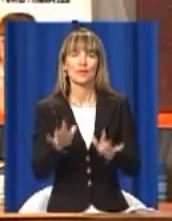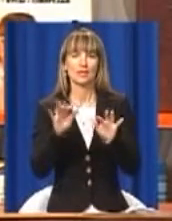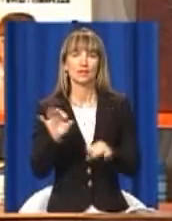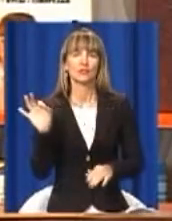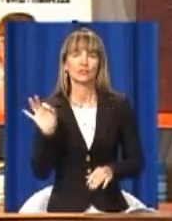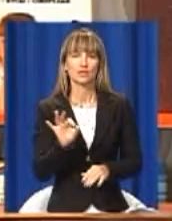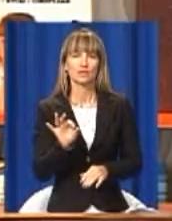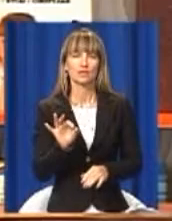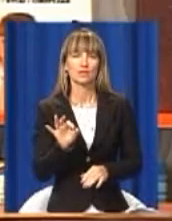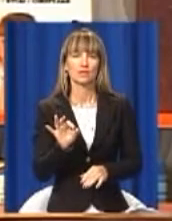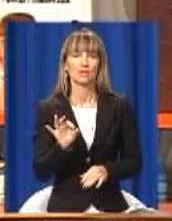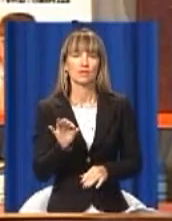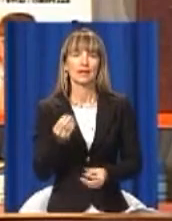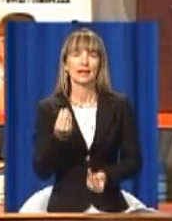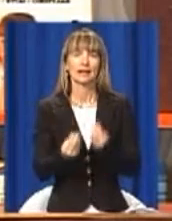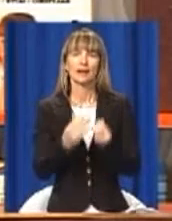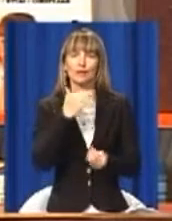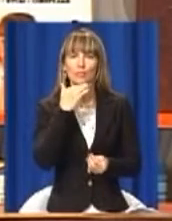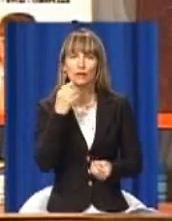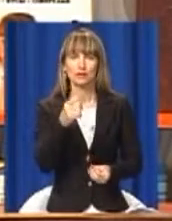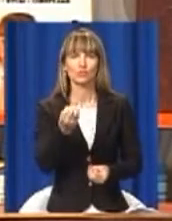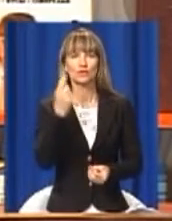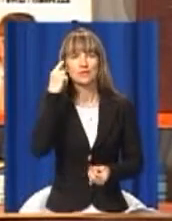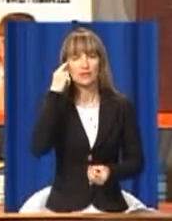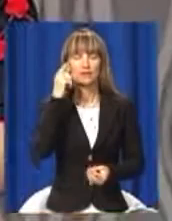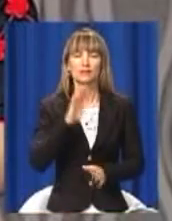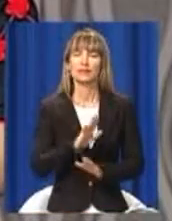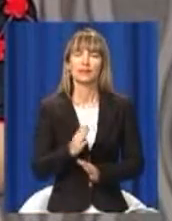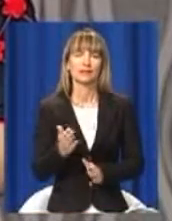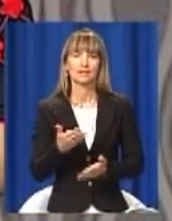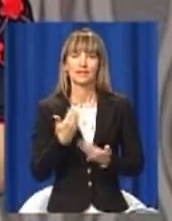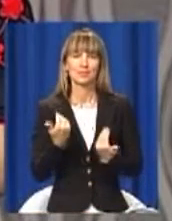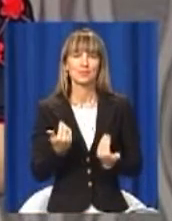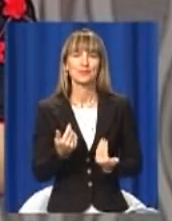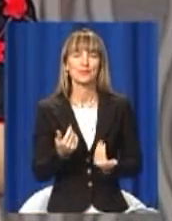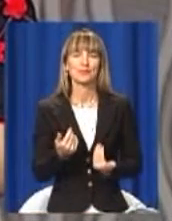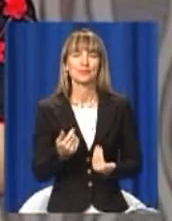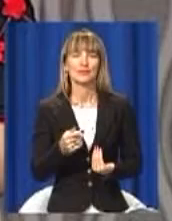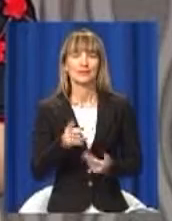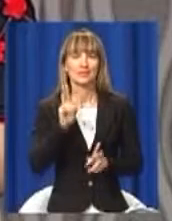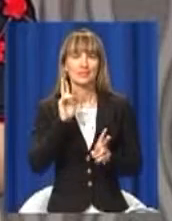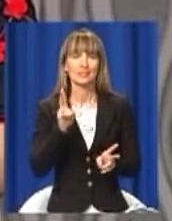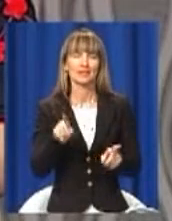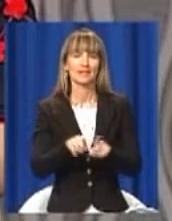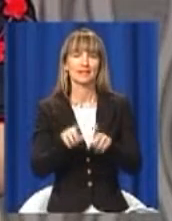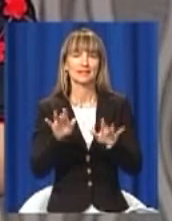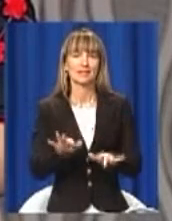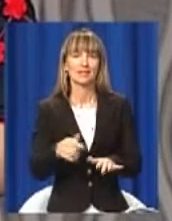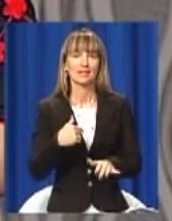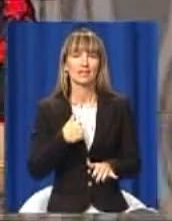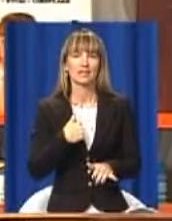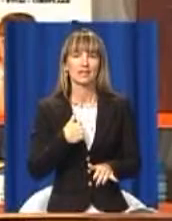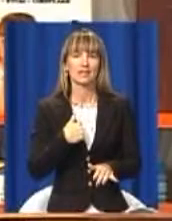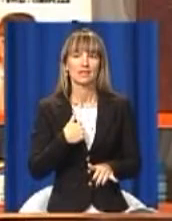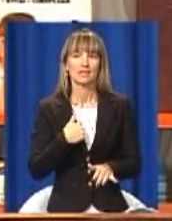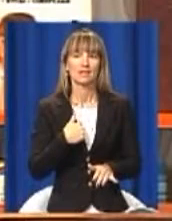часто, ну, взагалі, гра ігор багато і ще знаєш? Ні. Чи ти взагалі так на сніг? Я не люблю дуже